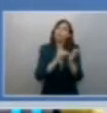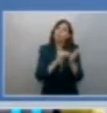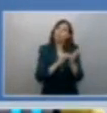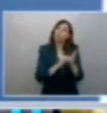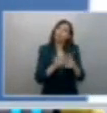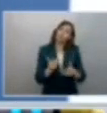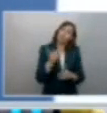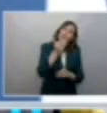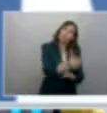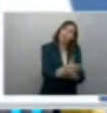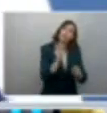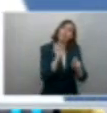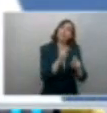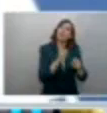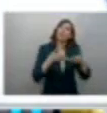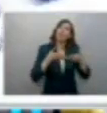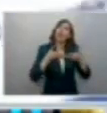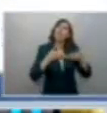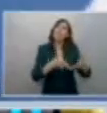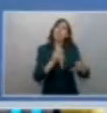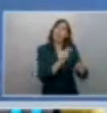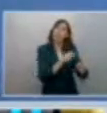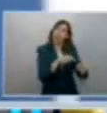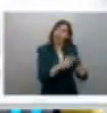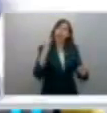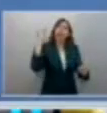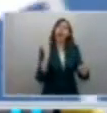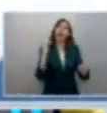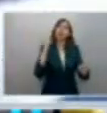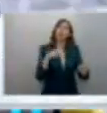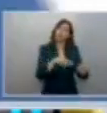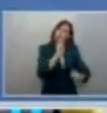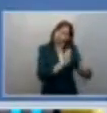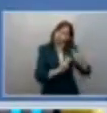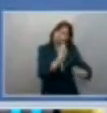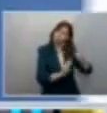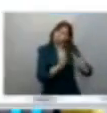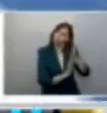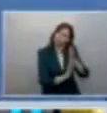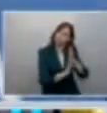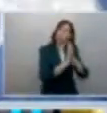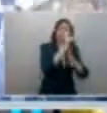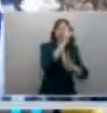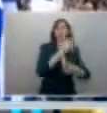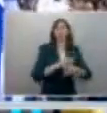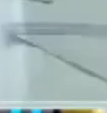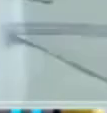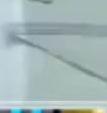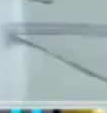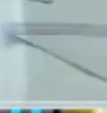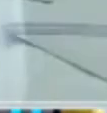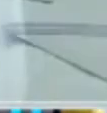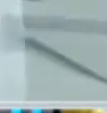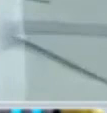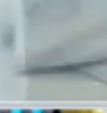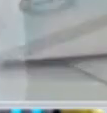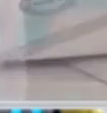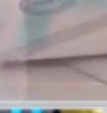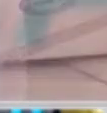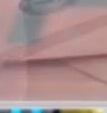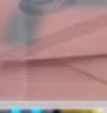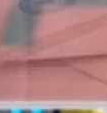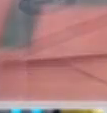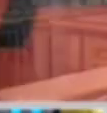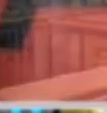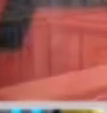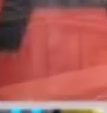και θέλετε απλώς να έχετε προπαγάνδα για το ΣΥΡΙΖΑ. Και δείχνετε επίσης και μια αλαζονία για τα δημοσκοπικά σας ποσοστά, που αλήθεια σας το λέω, δεν σας κάνει